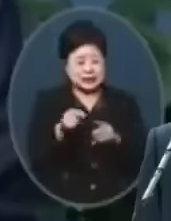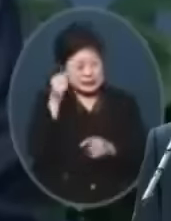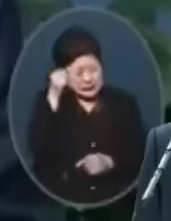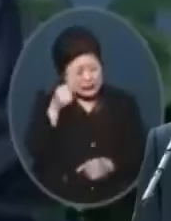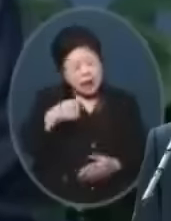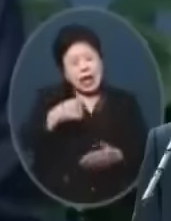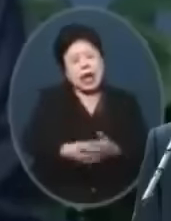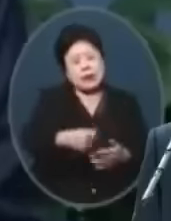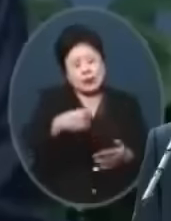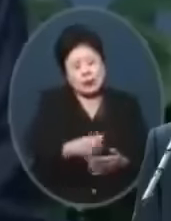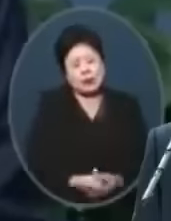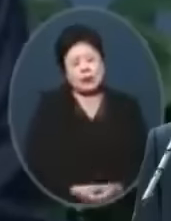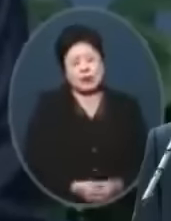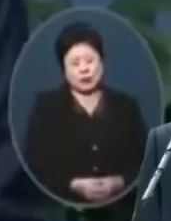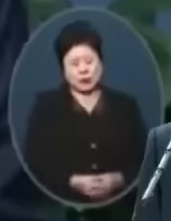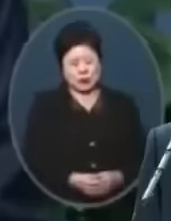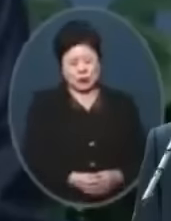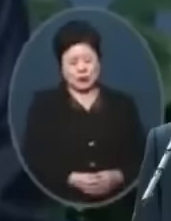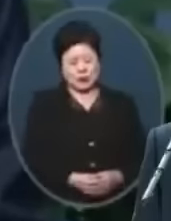아이고.